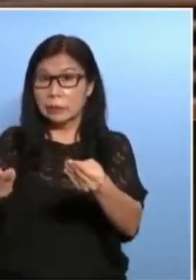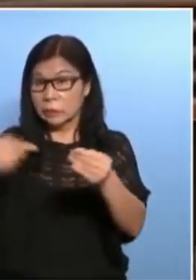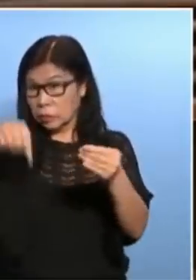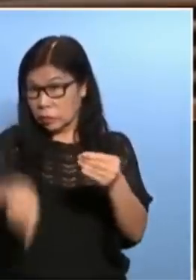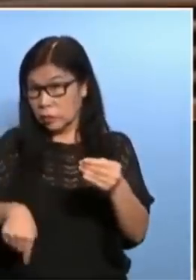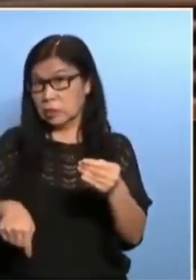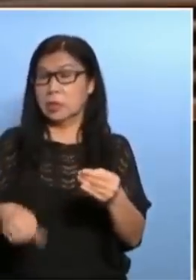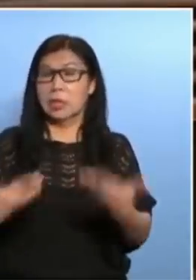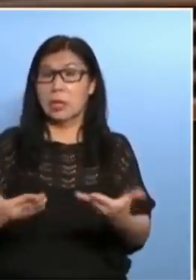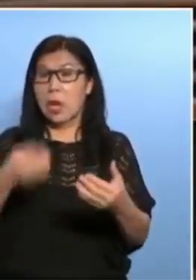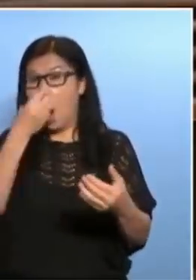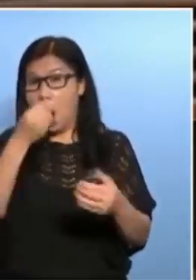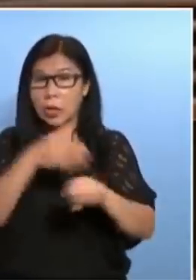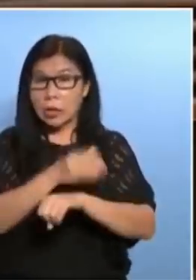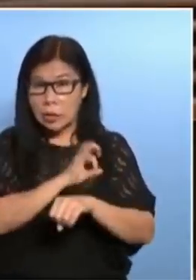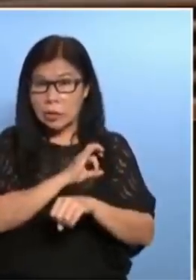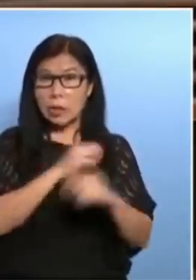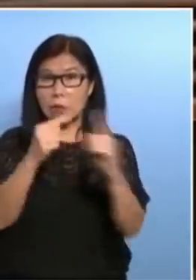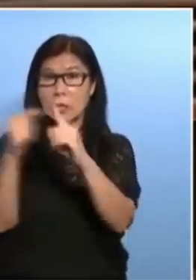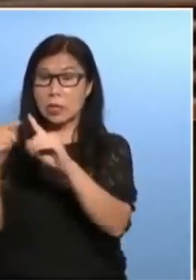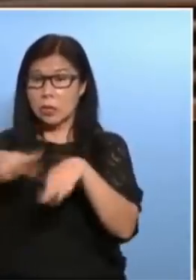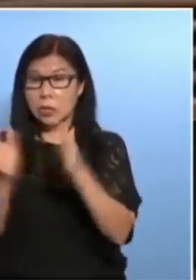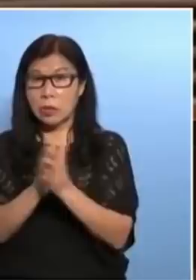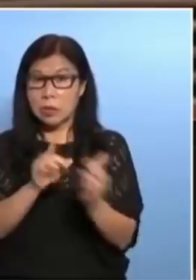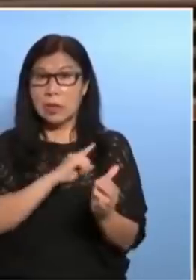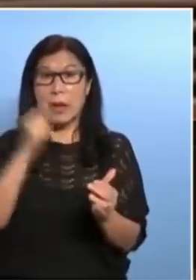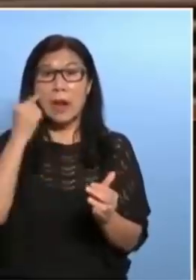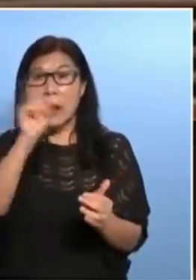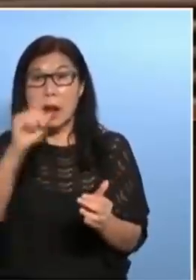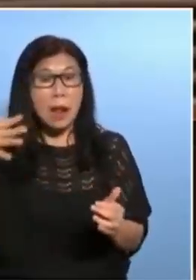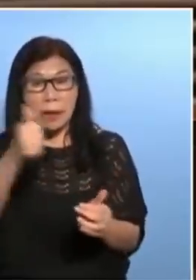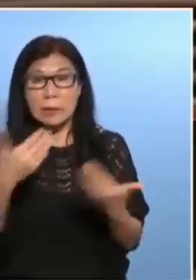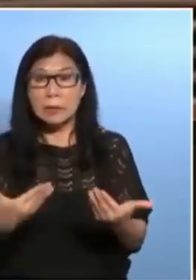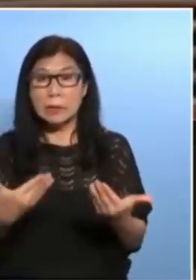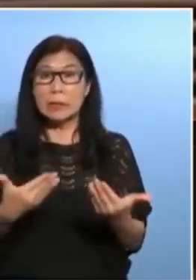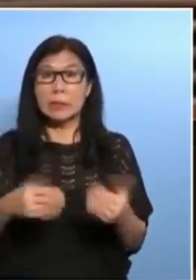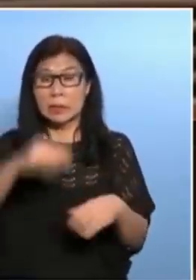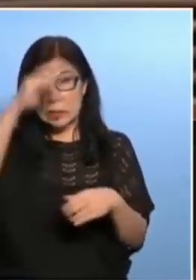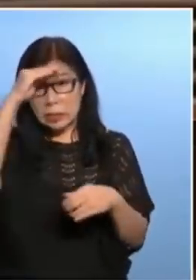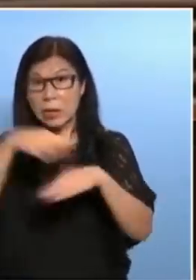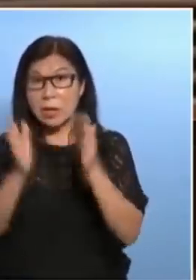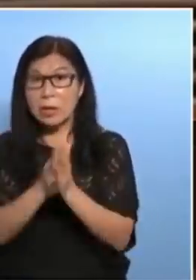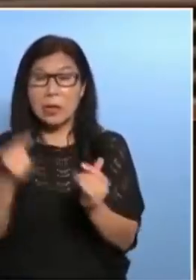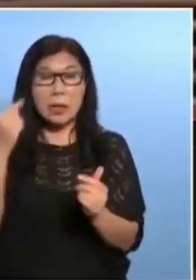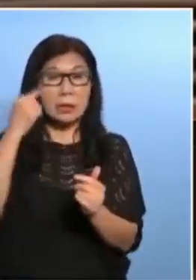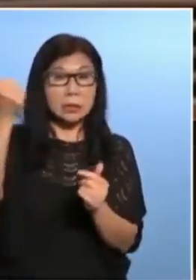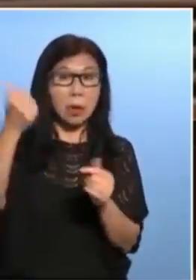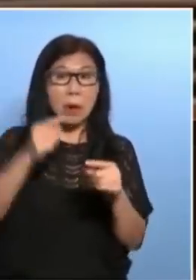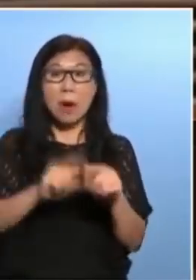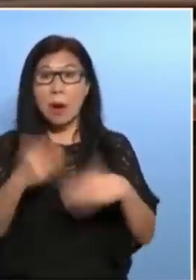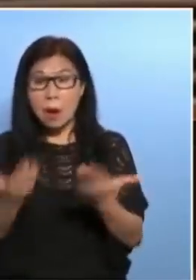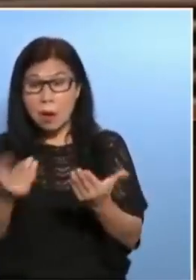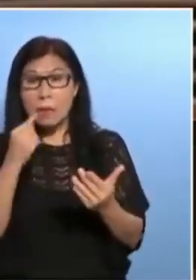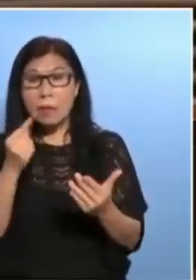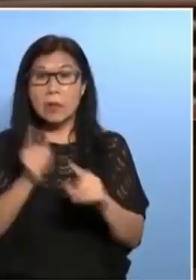實生活，由不同的執法者按，你要想想，主席，現在的執法者他的智商、他